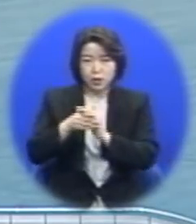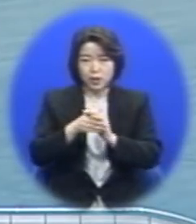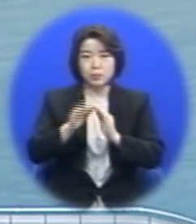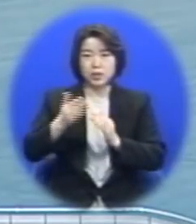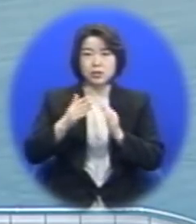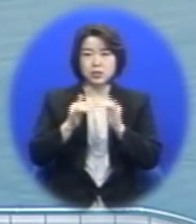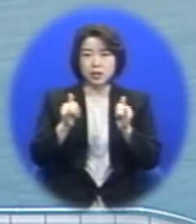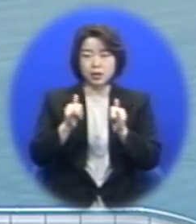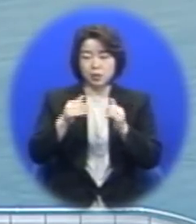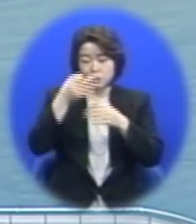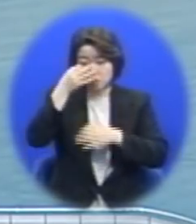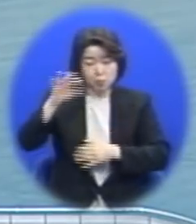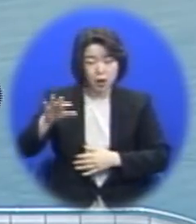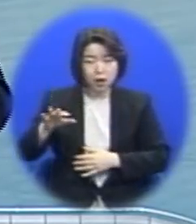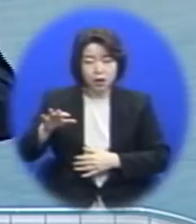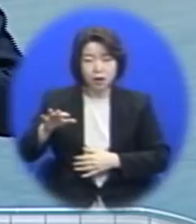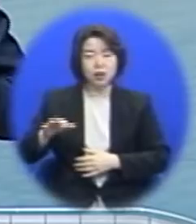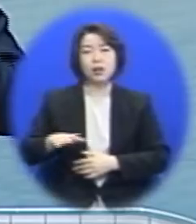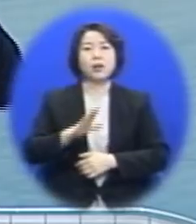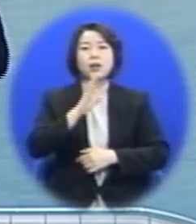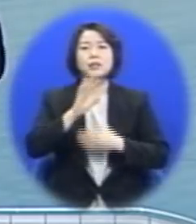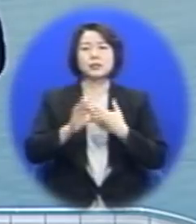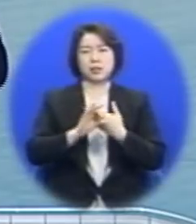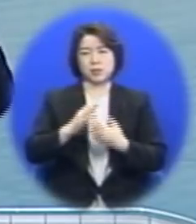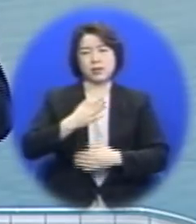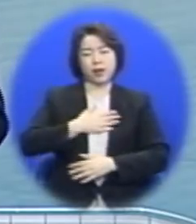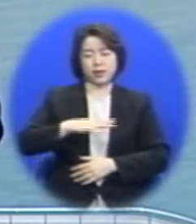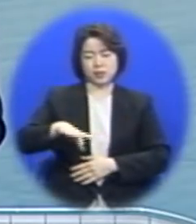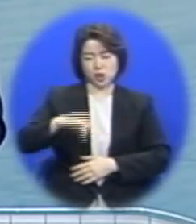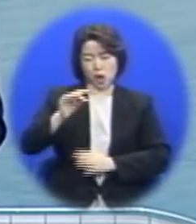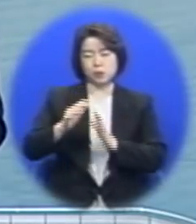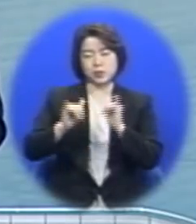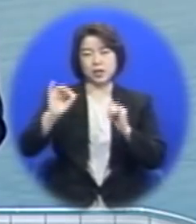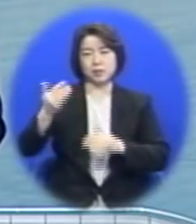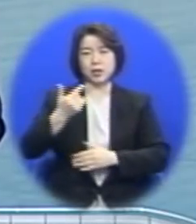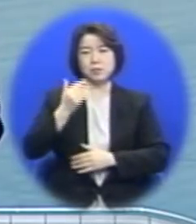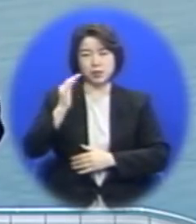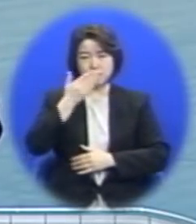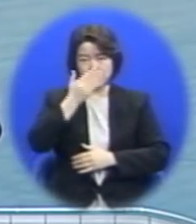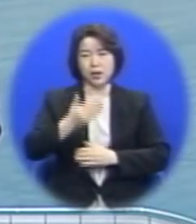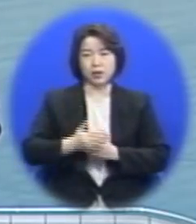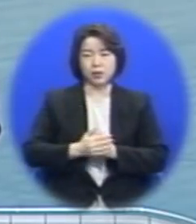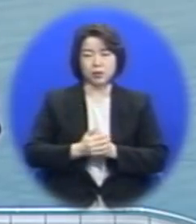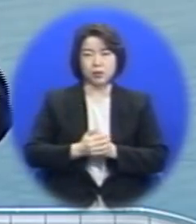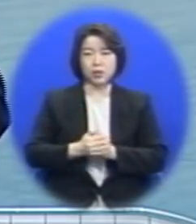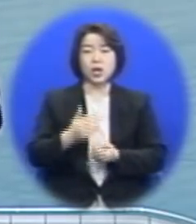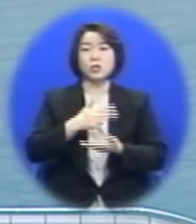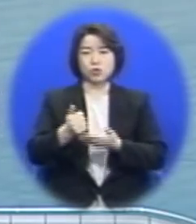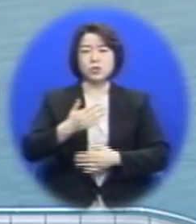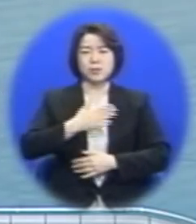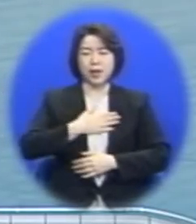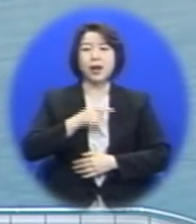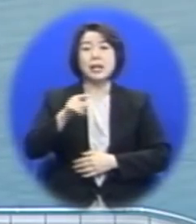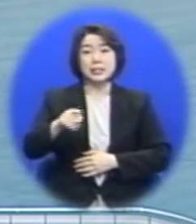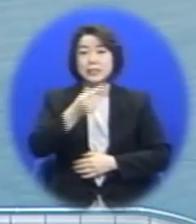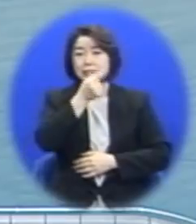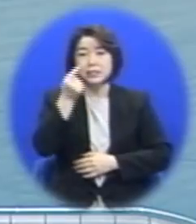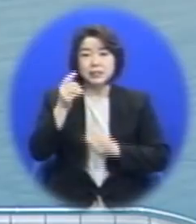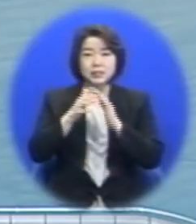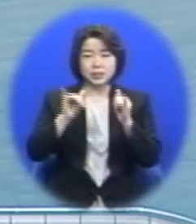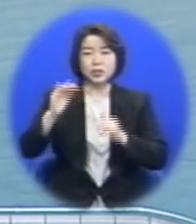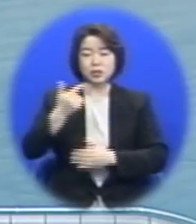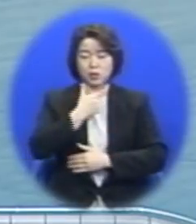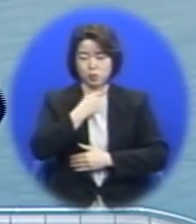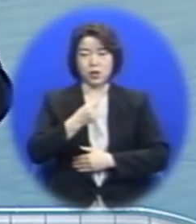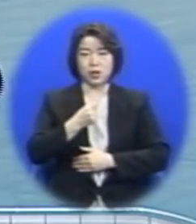없어요. 그러면 내가 첫사람이 되면 되죠. 주님, 제가 그 증인이 되기를